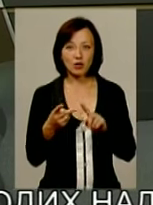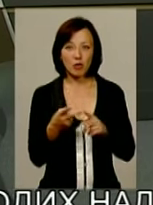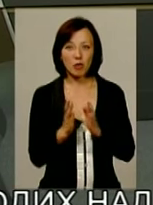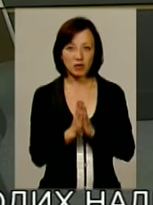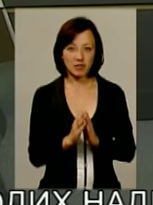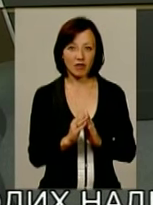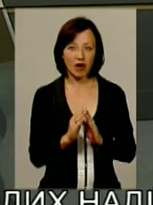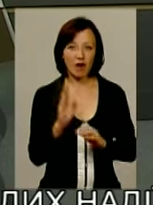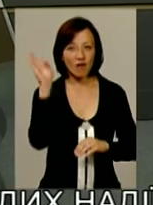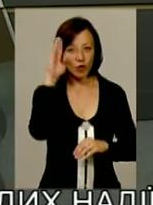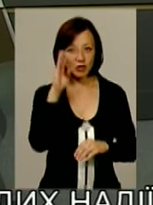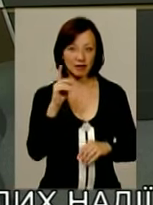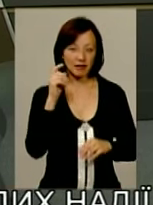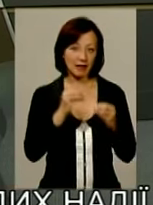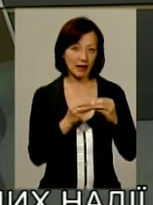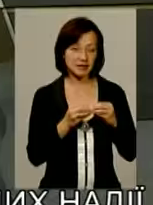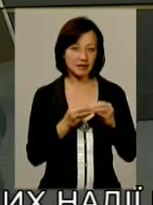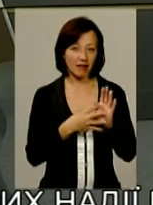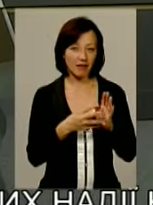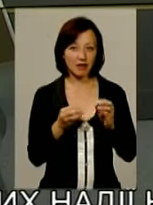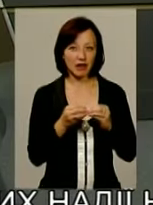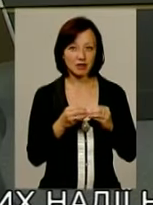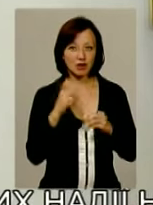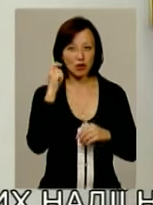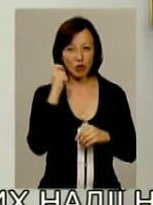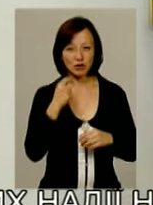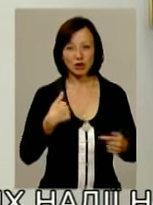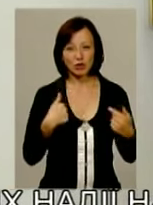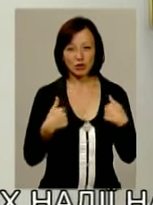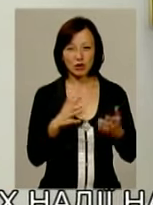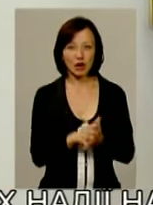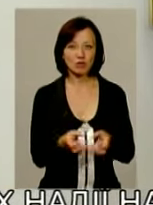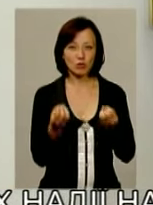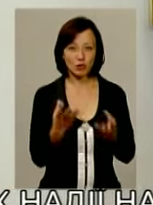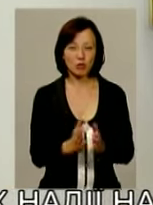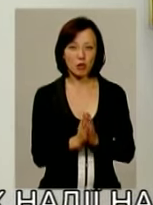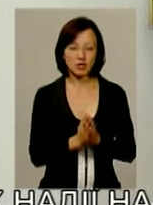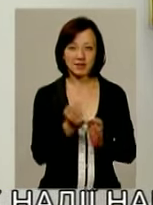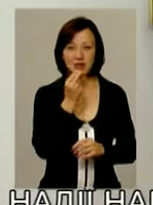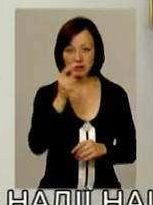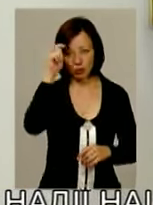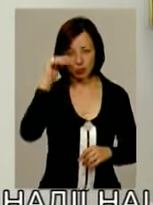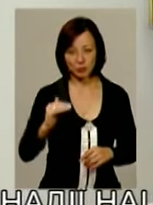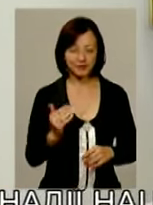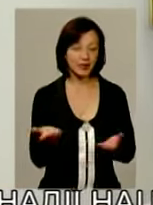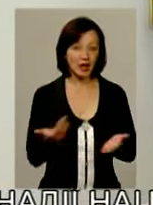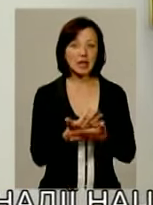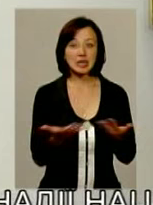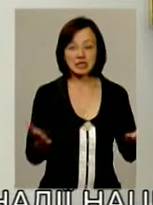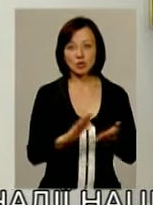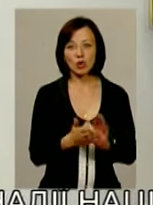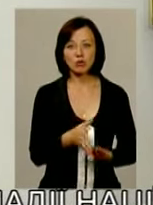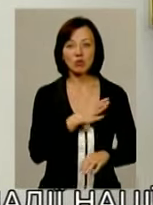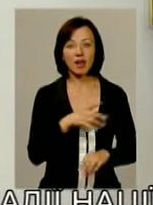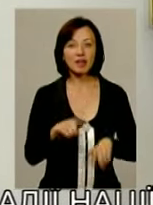була дитина років 9-10. Він був замучений, грязний і просто попросив їсти. Різні ситуації бувають насправді,